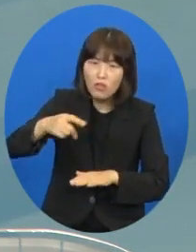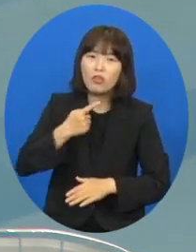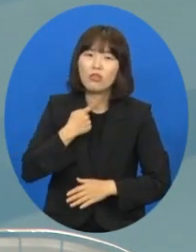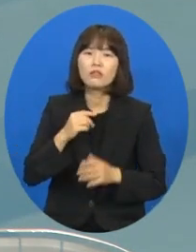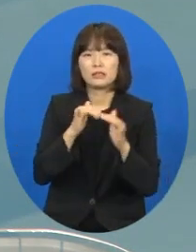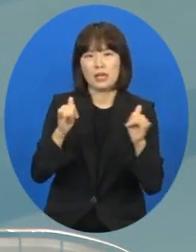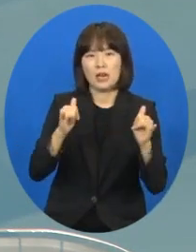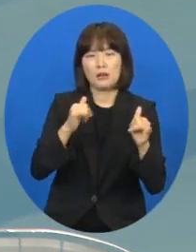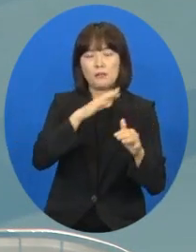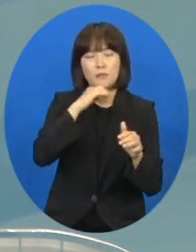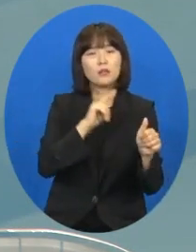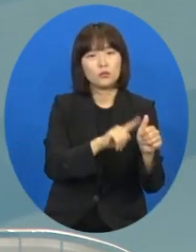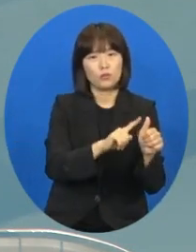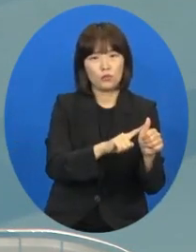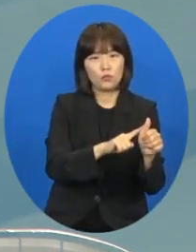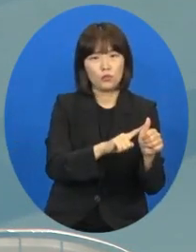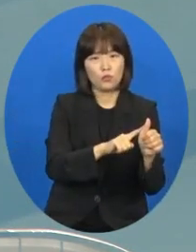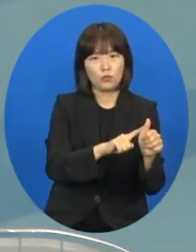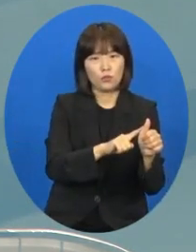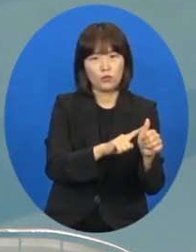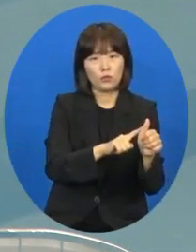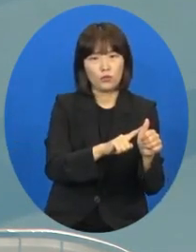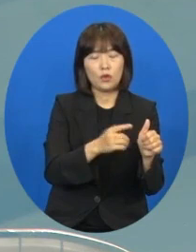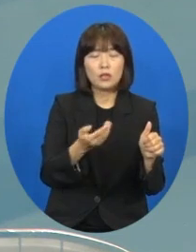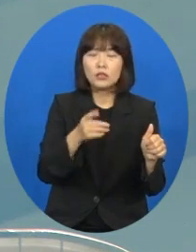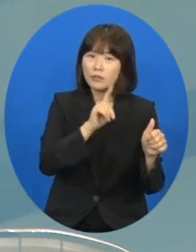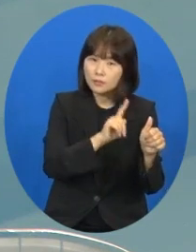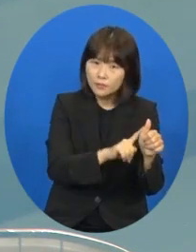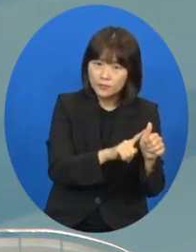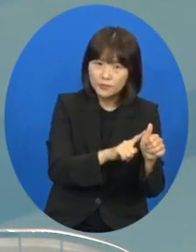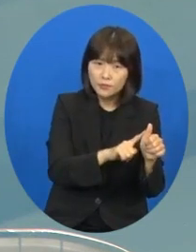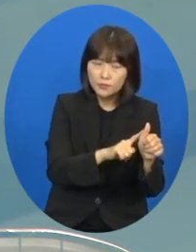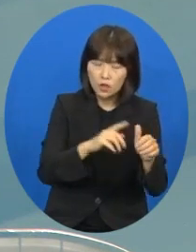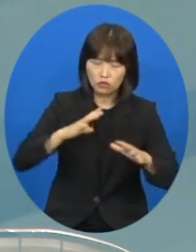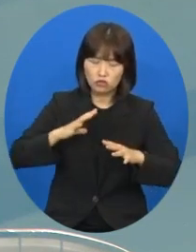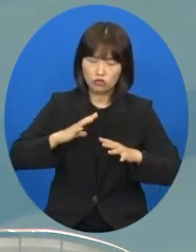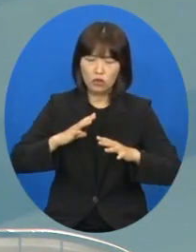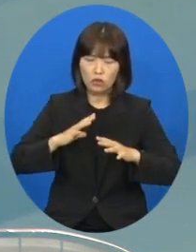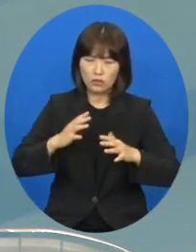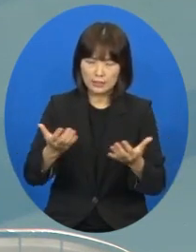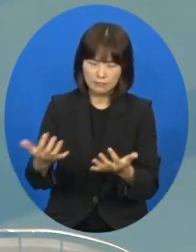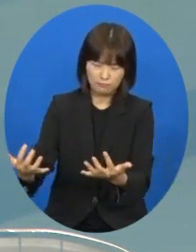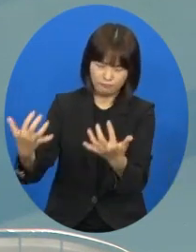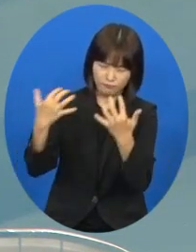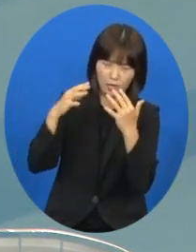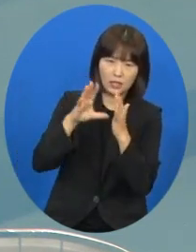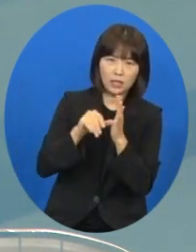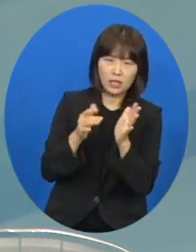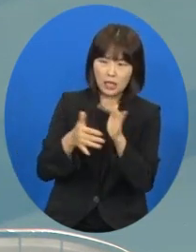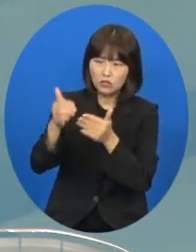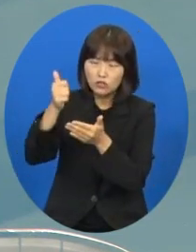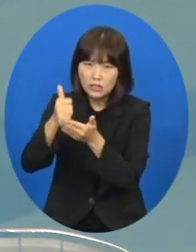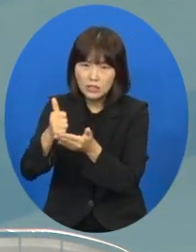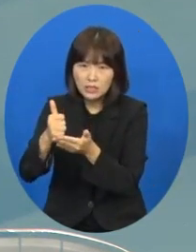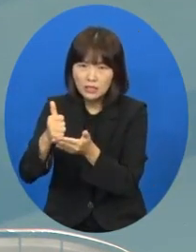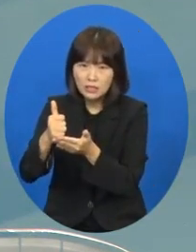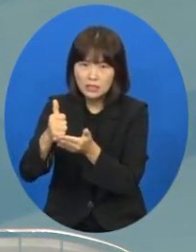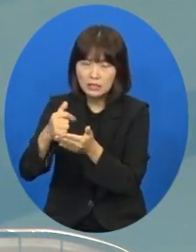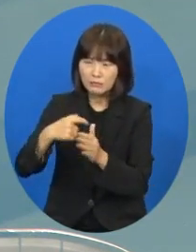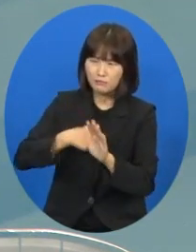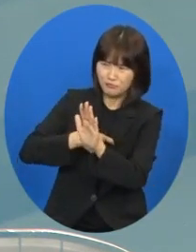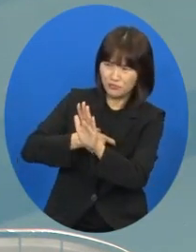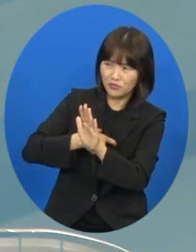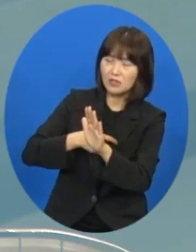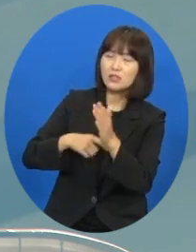베드로잖아요. 근데 그 베드로도 두려운 일에 닥칠 때 예수님을 부인할 수 있었다면